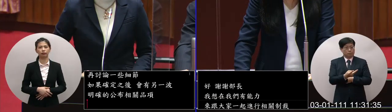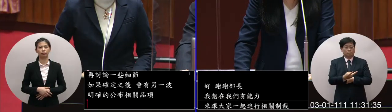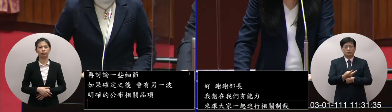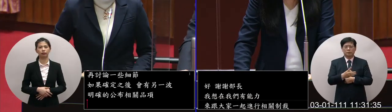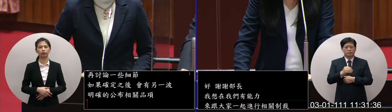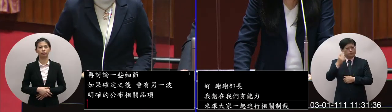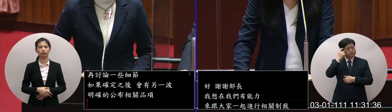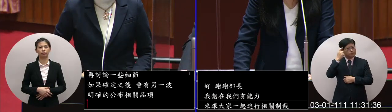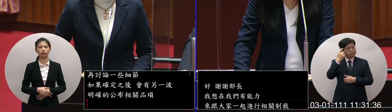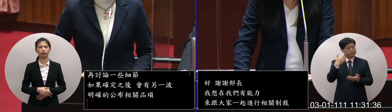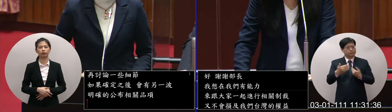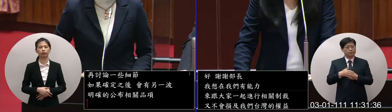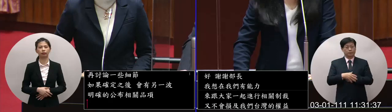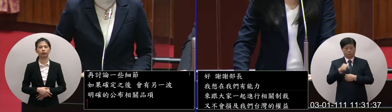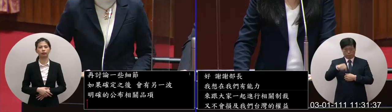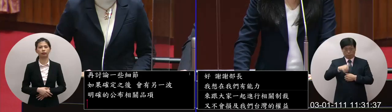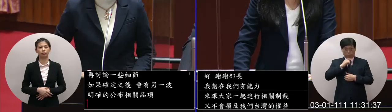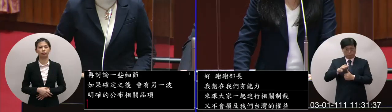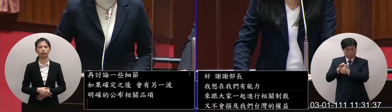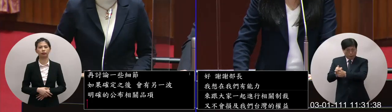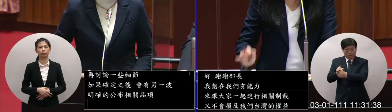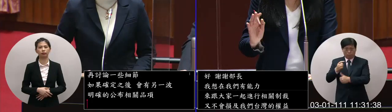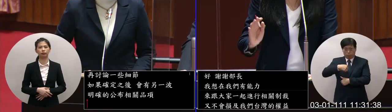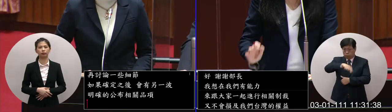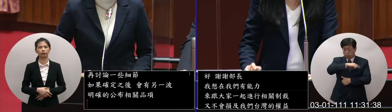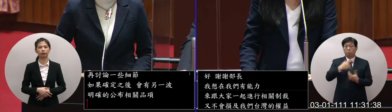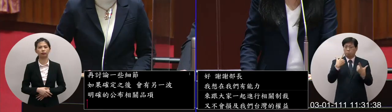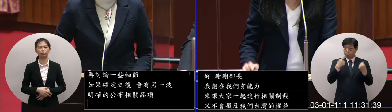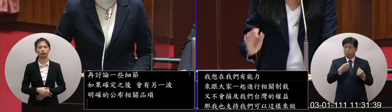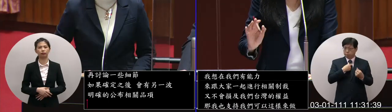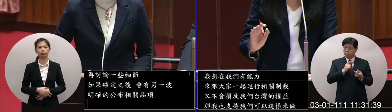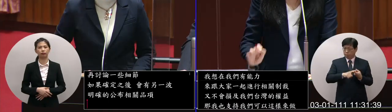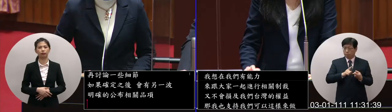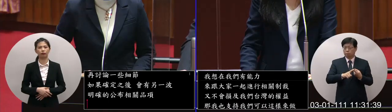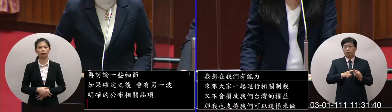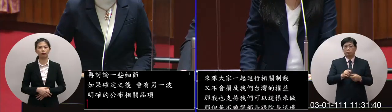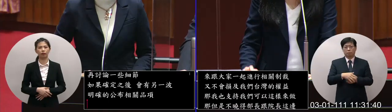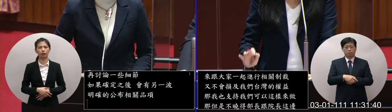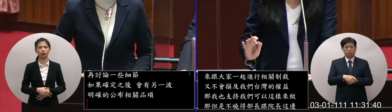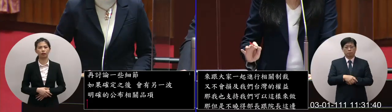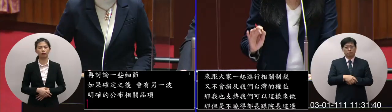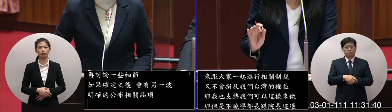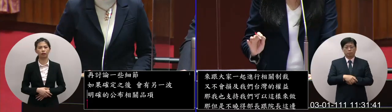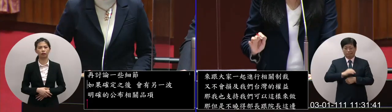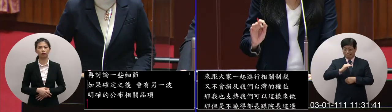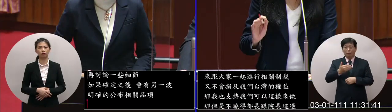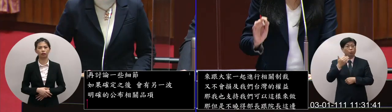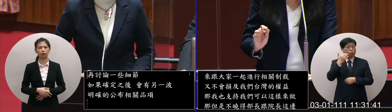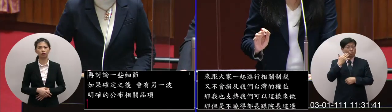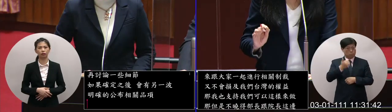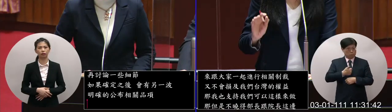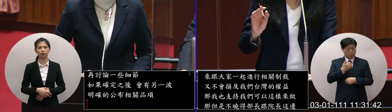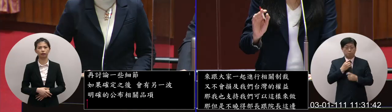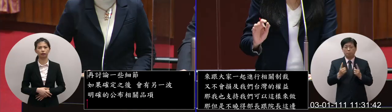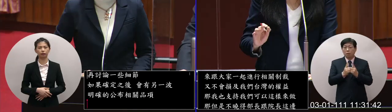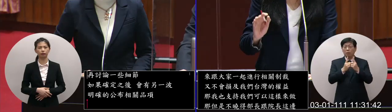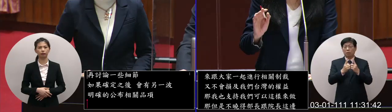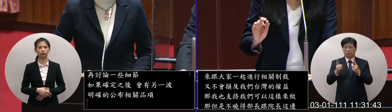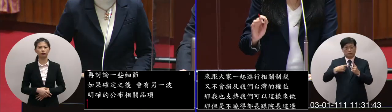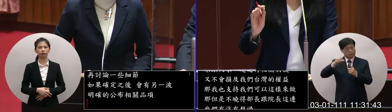们有没有去想过，就是说这个制裁是我们大家认为应该要做的，应该去踏伐它的。那但是如果我们遇到